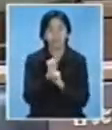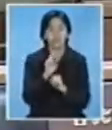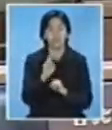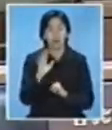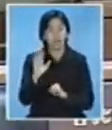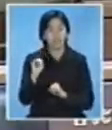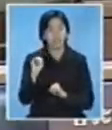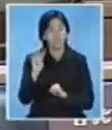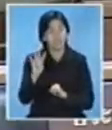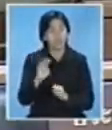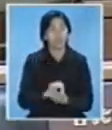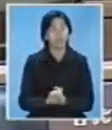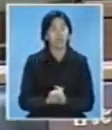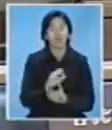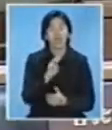2544หรือที่เรียกกันว่า